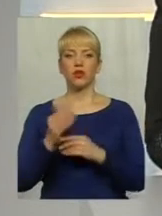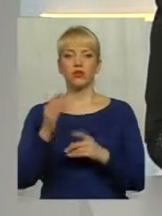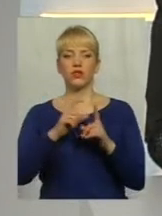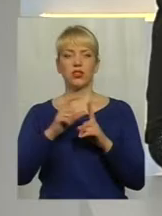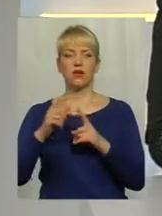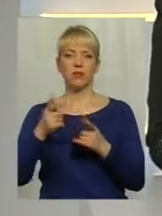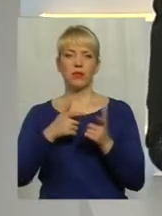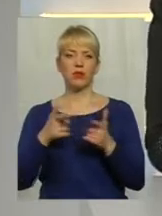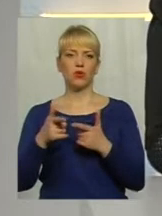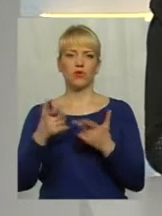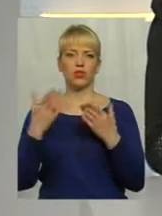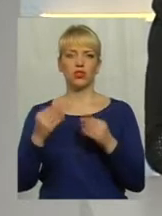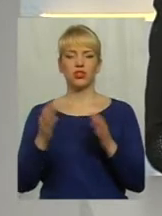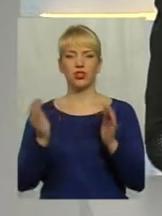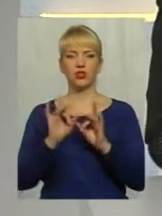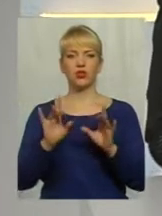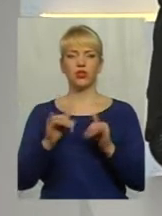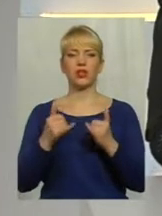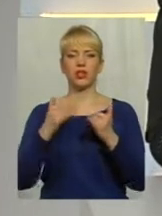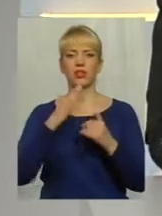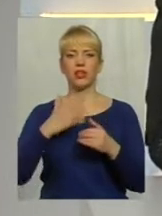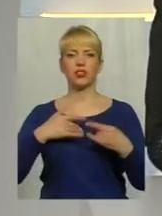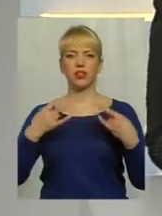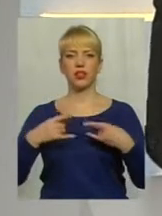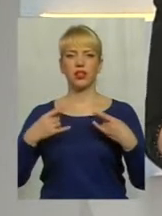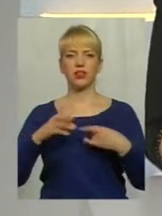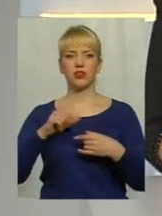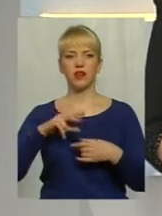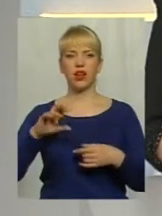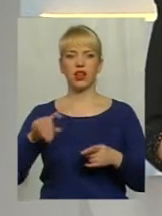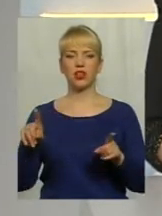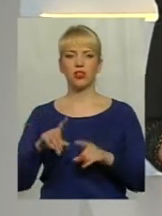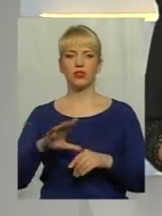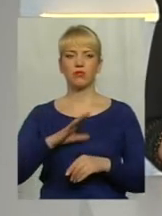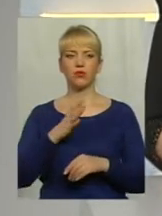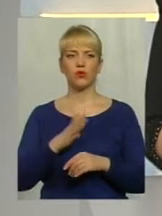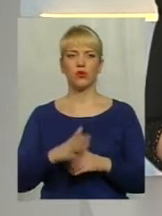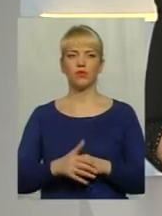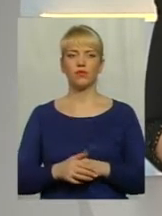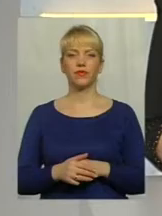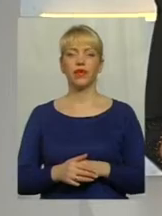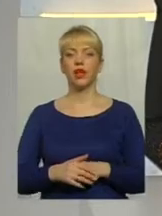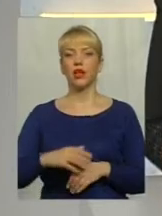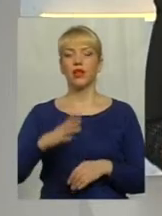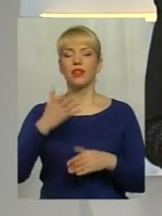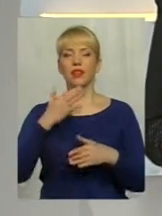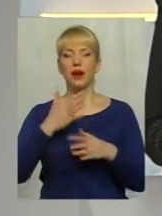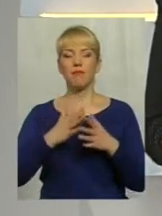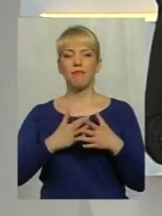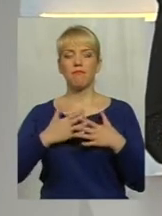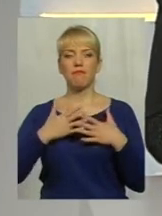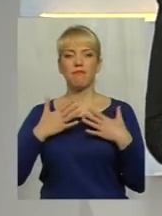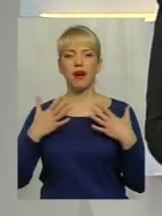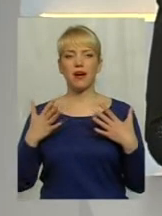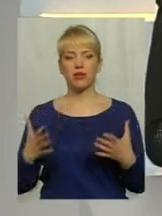ми підготували ще сюжет для наших телеглядачів, але щоб було набагато глибше і